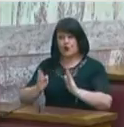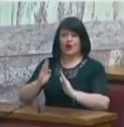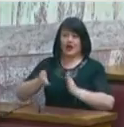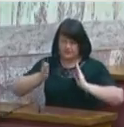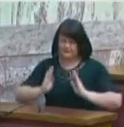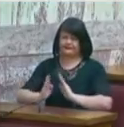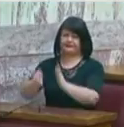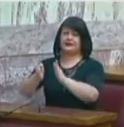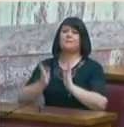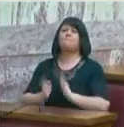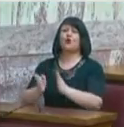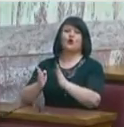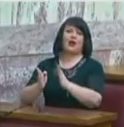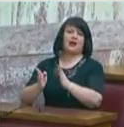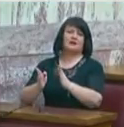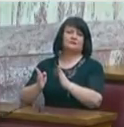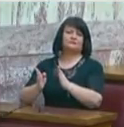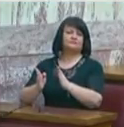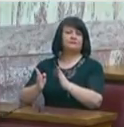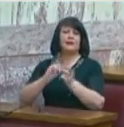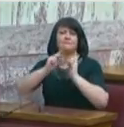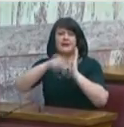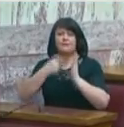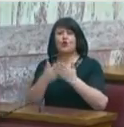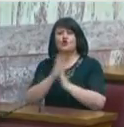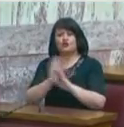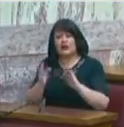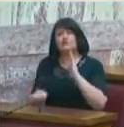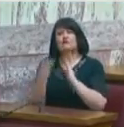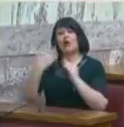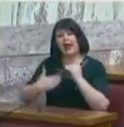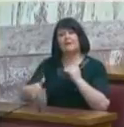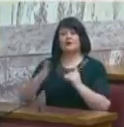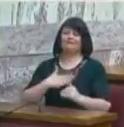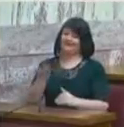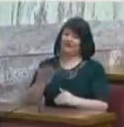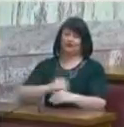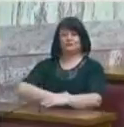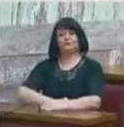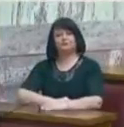προχωράει μπροστά, φεύγει από τα μνημόνια, μπαίνει σε μια νέα εποχή. Σας ευχαριστώ.